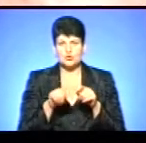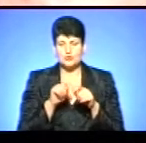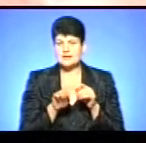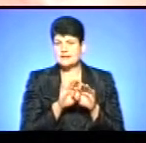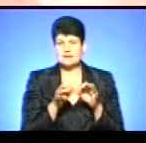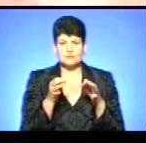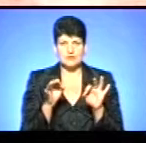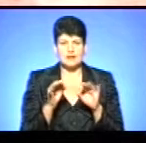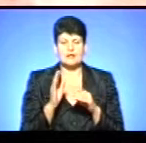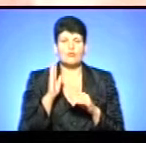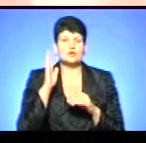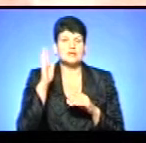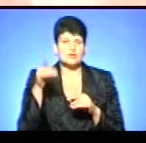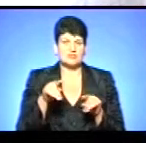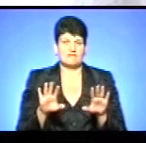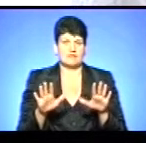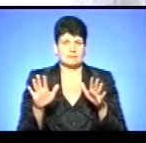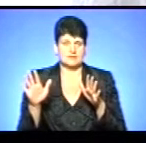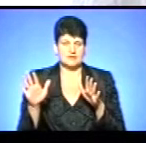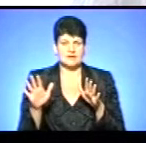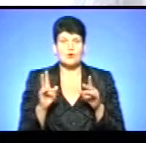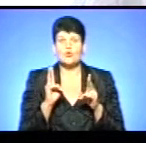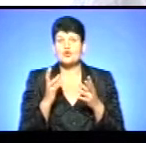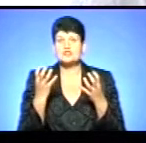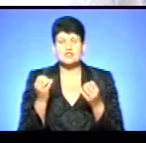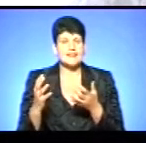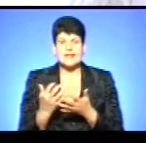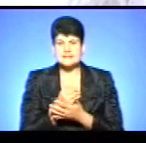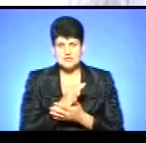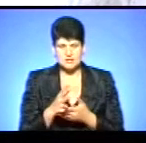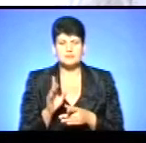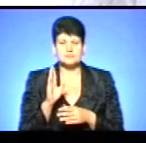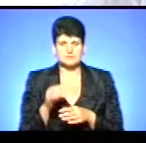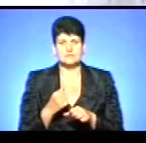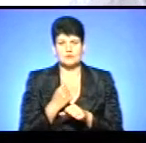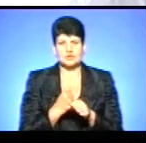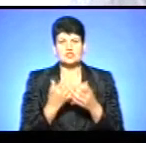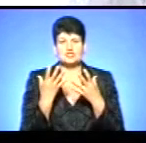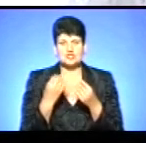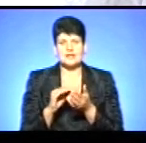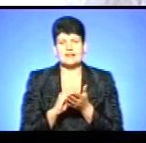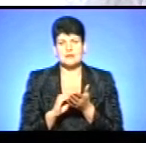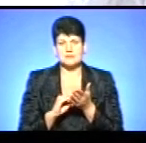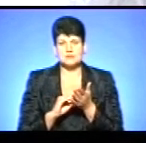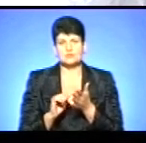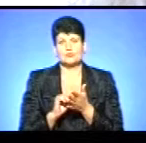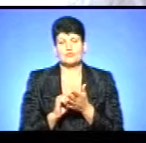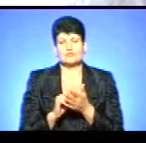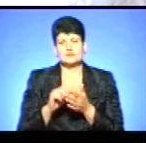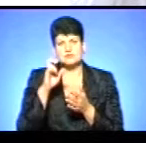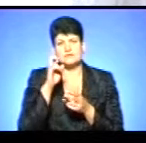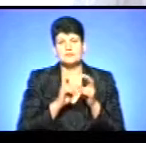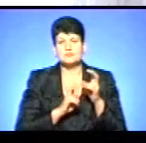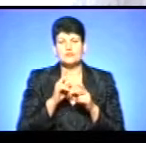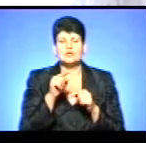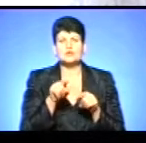допускали в подальшому такі випадки. І з тим, кого ще не знайшли, ми допрацюємо, напишемо ще до комунального підприємства, і вони зі